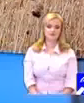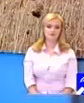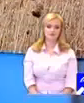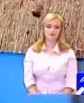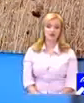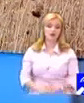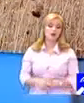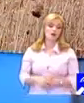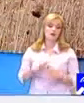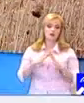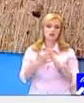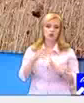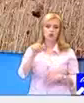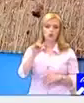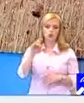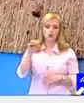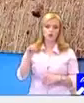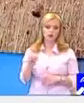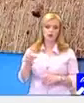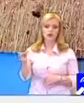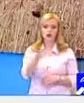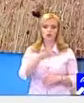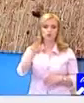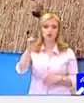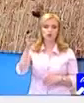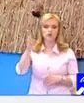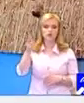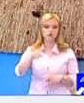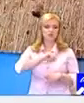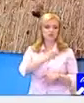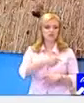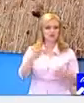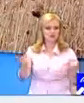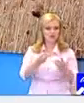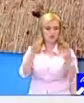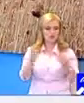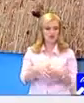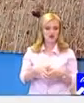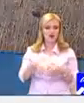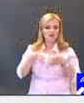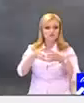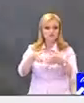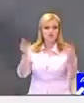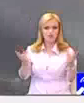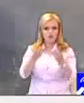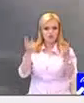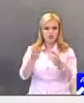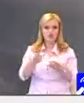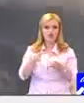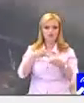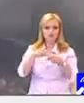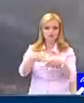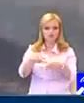O cultură agricolă din satul Iutnoie, raionul Slobozia, a fost grav afectată de un incendiu. Echipajul de pompieri de peste Nistru, ajutat de